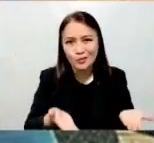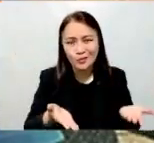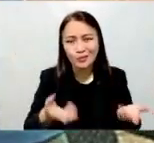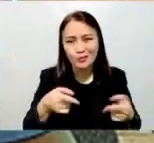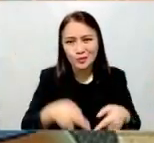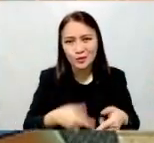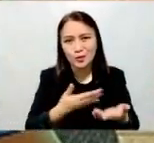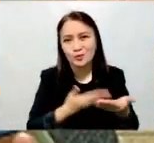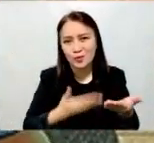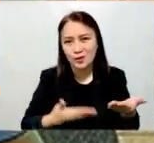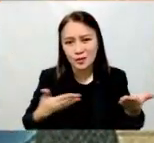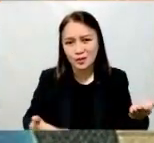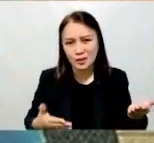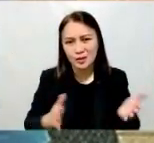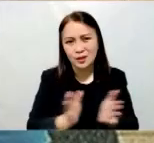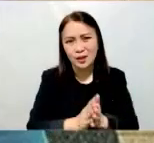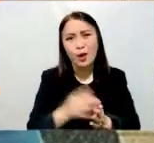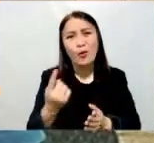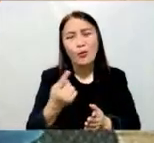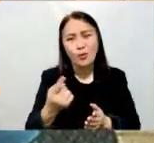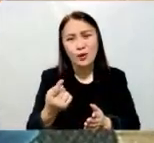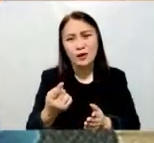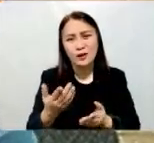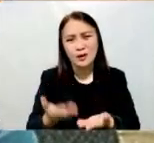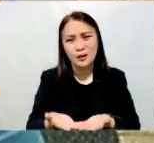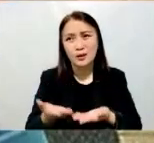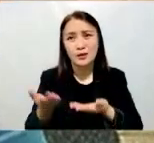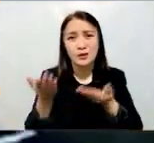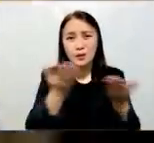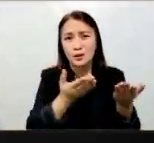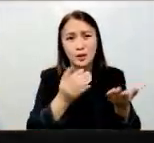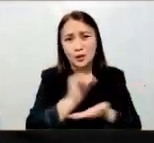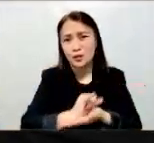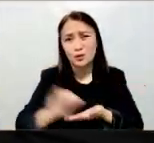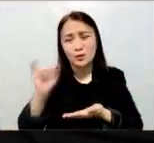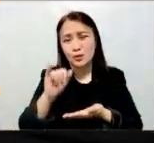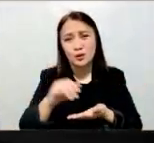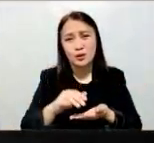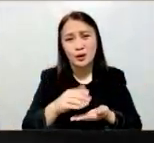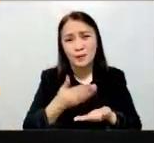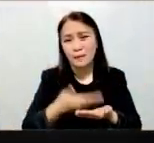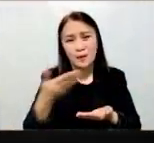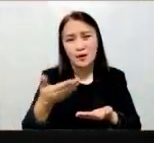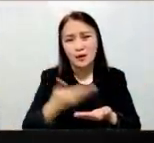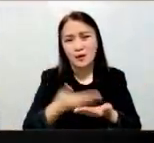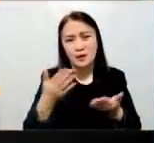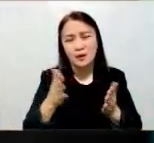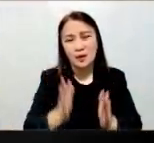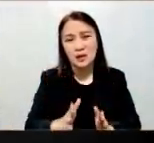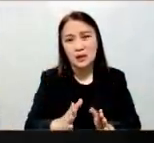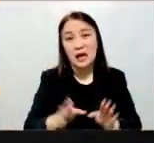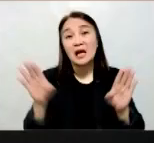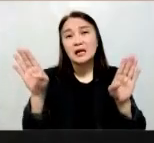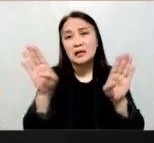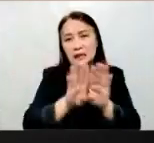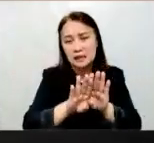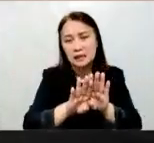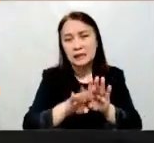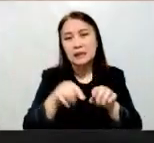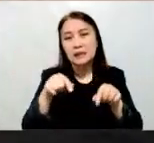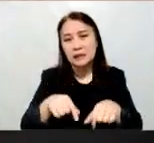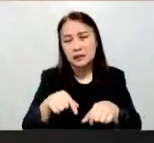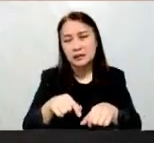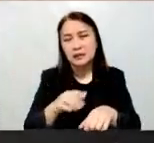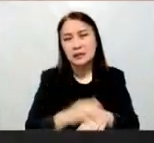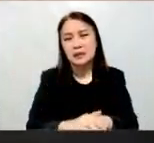commodities nila na dapat nandun lang sa mga tinatawag natin na institutional buyers. Naglabas na ng cease and desist order ang Navotas LGU laban sa